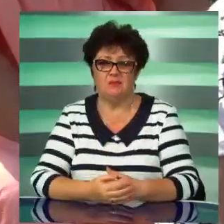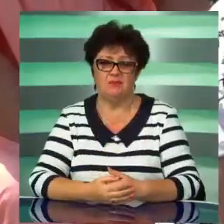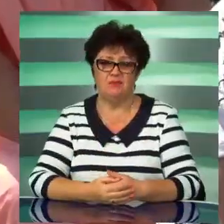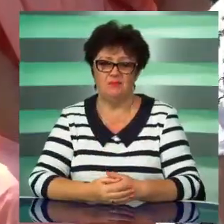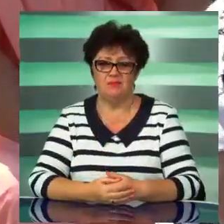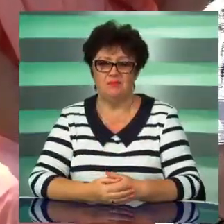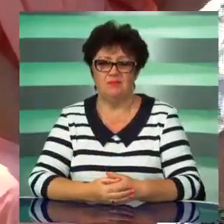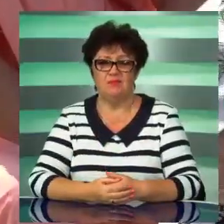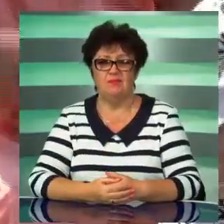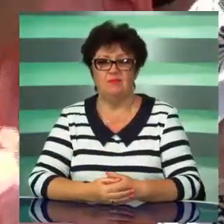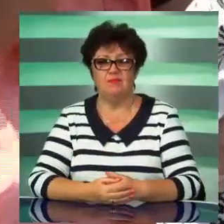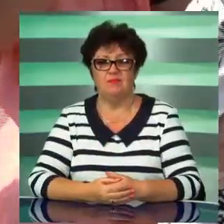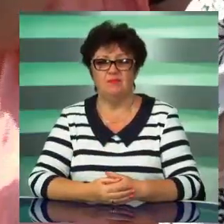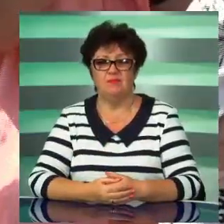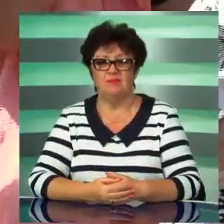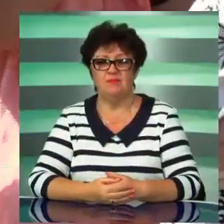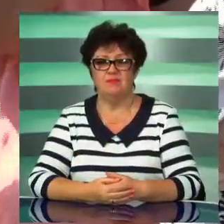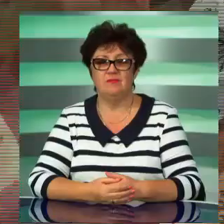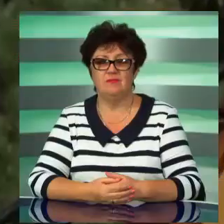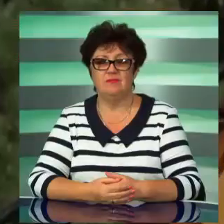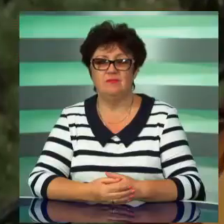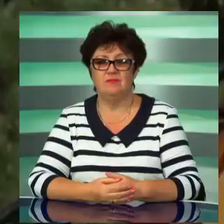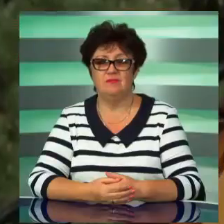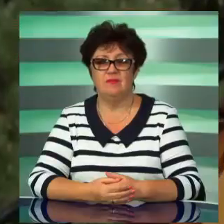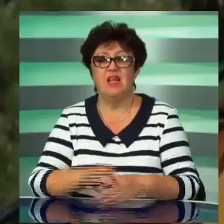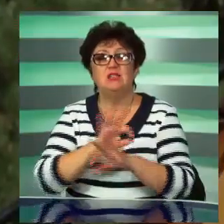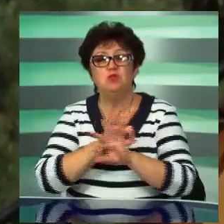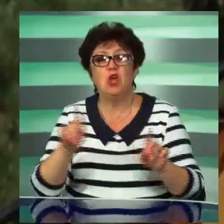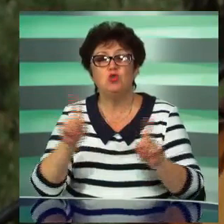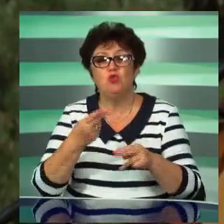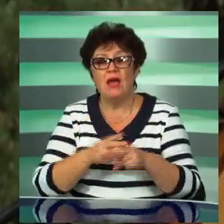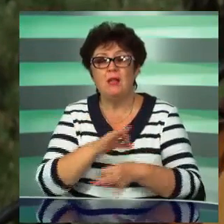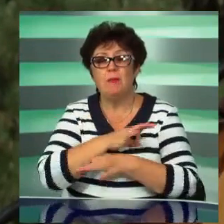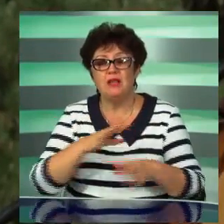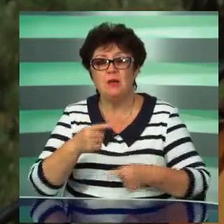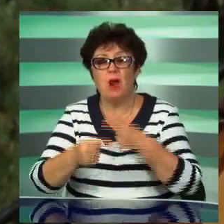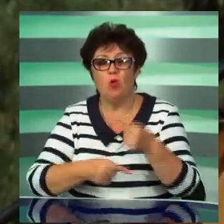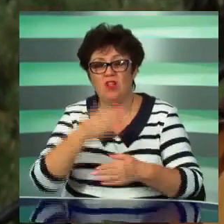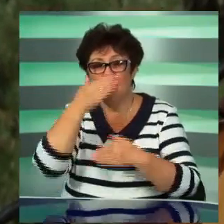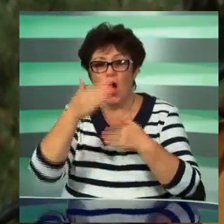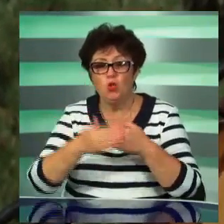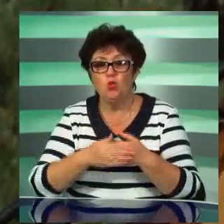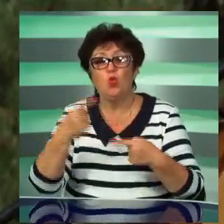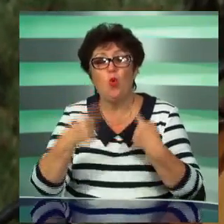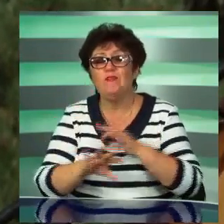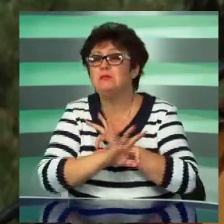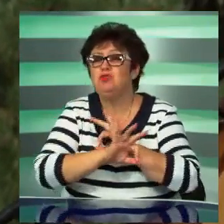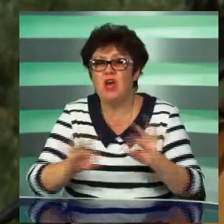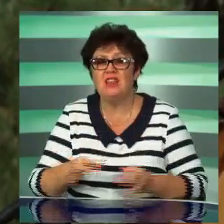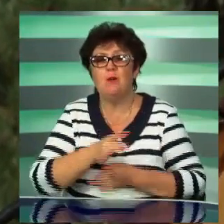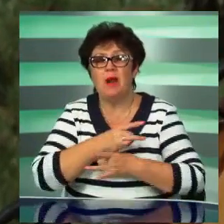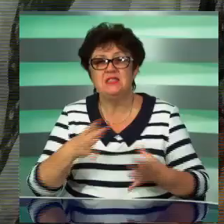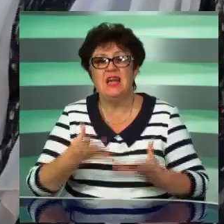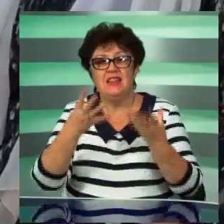разгадать. Слава Алексею Константиновичу! Замечательно, что этот праздник проходит в канун другого замечательного праздника,